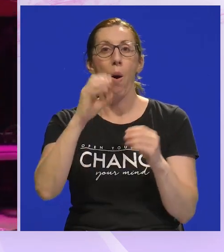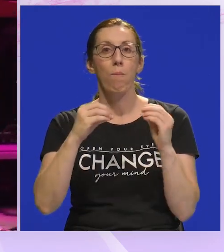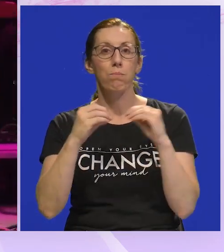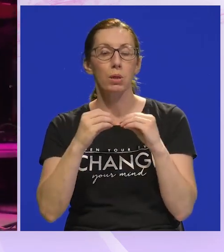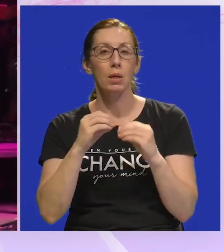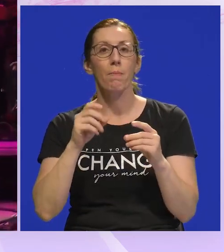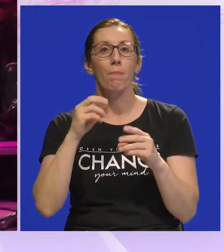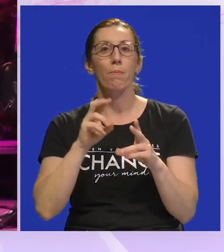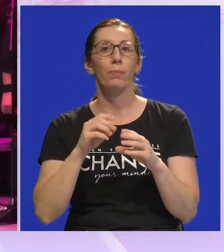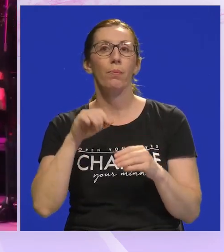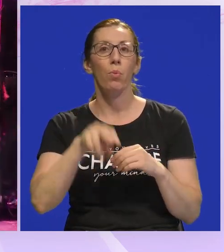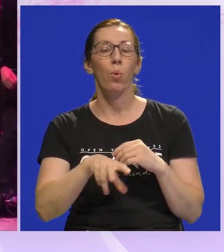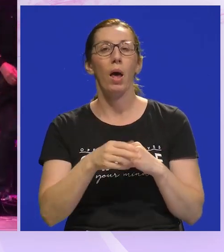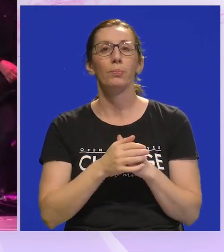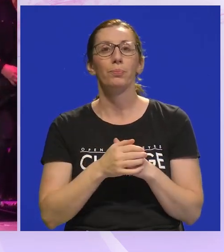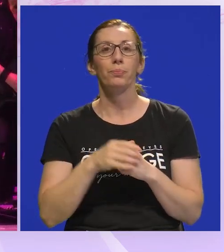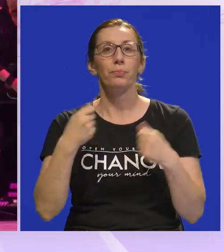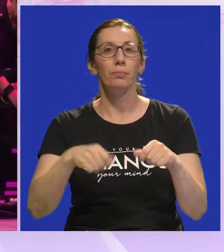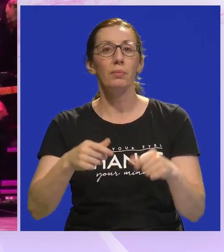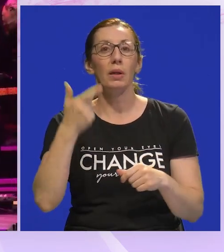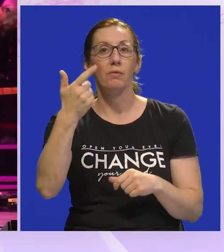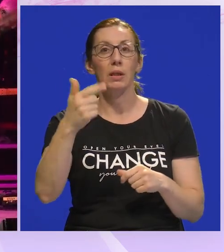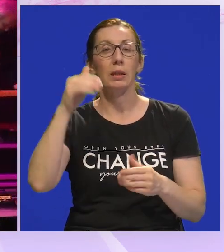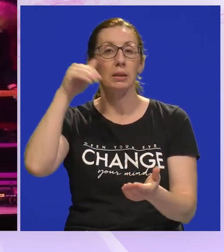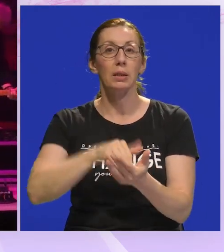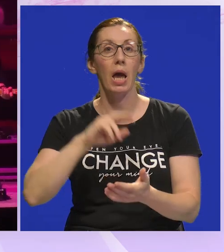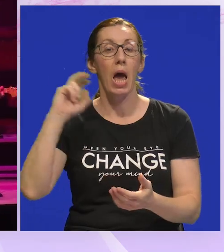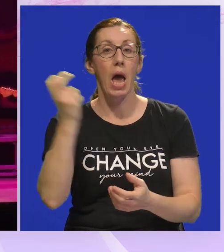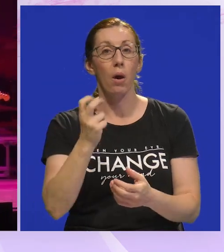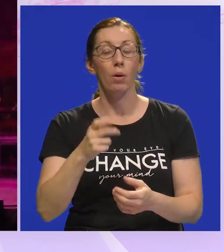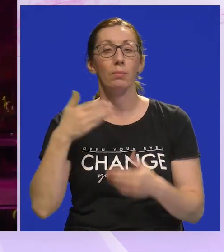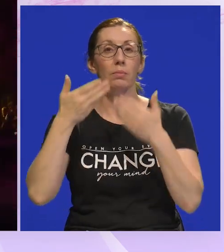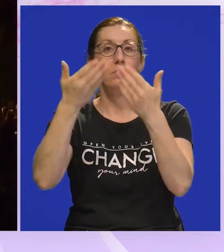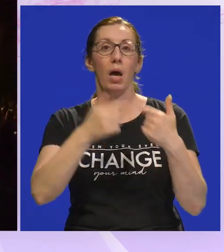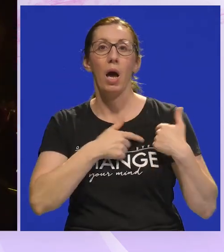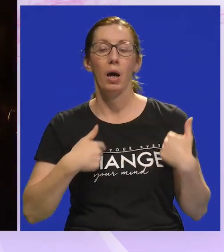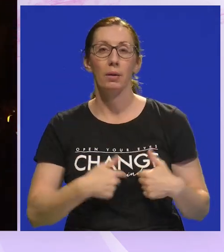Općoj bolnici Pula doniran je potrebni uređaj u vrijednosti od 20.000 eura.